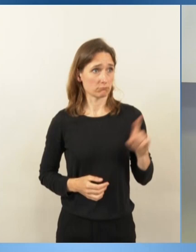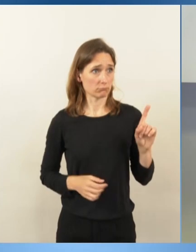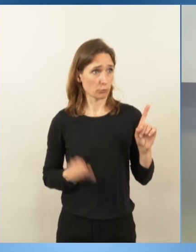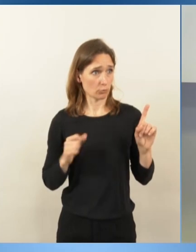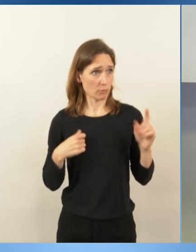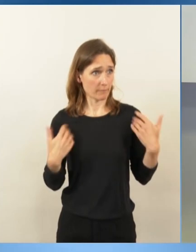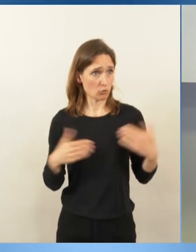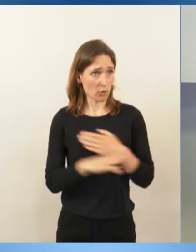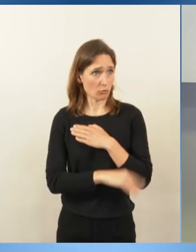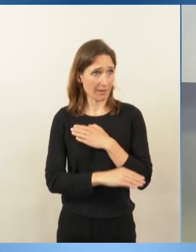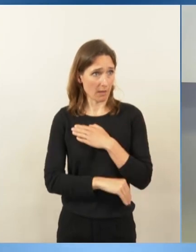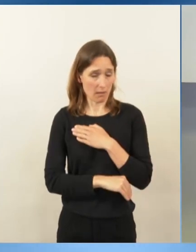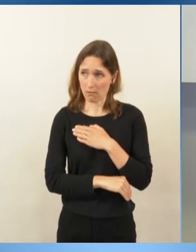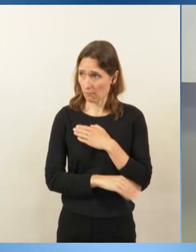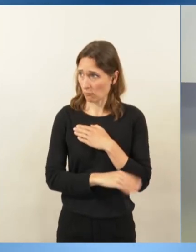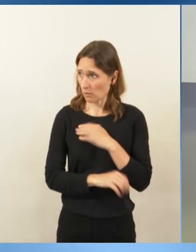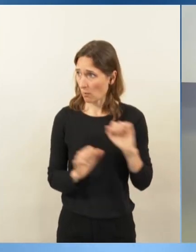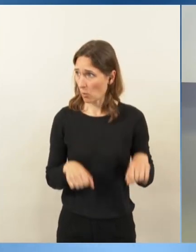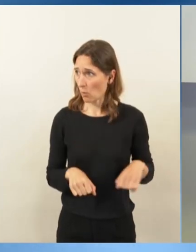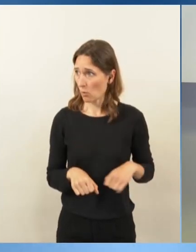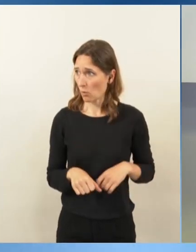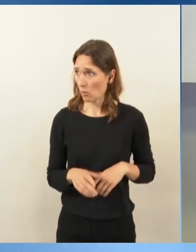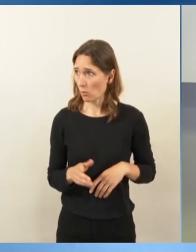la secrétaire de séance peut faire